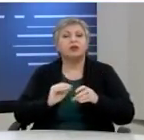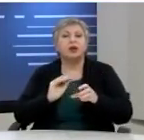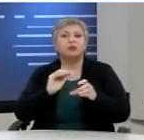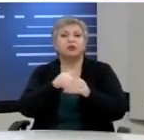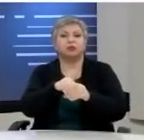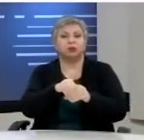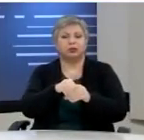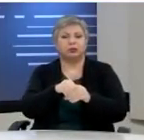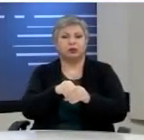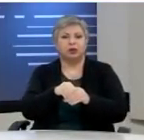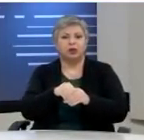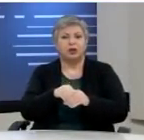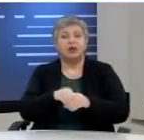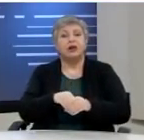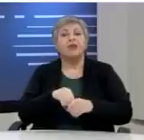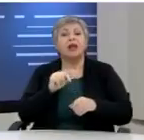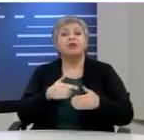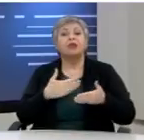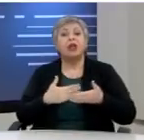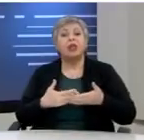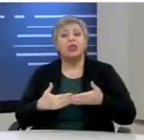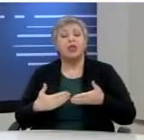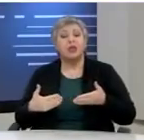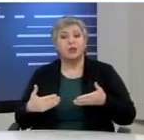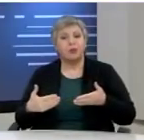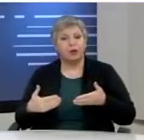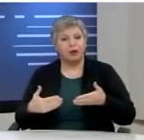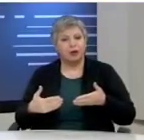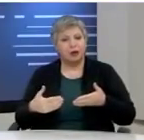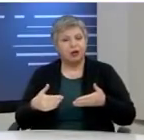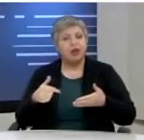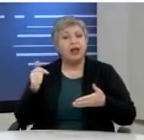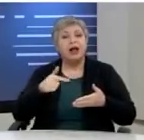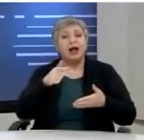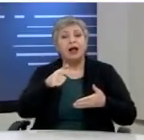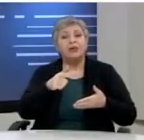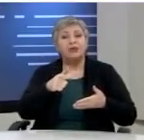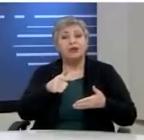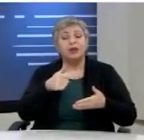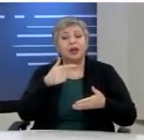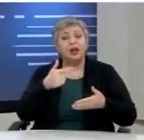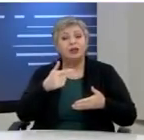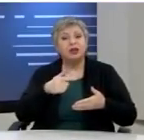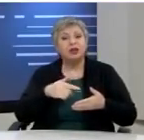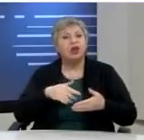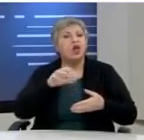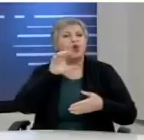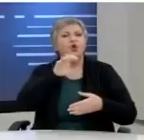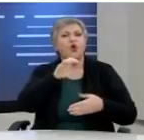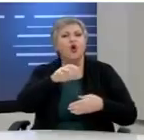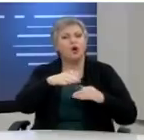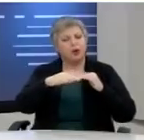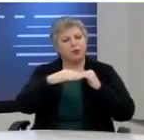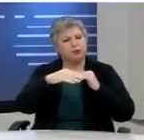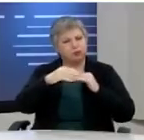Πουγουδουμού, η γειτονική χώρα ουδέποτε είχε ζητήσει καν, είχε συζητήσει καν, είχε